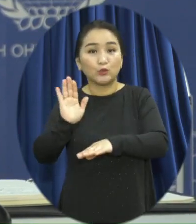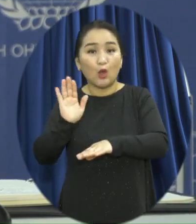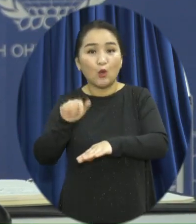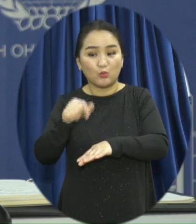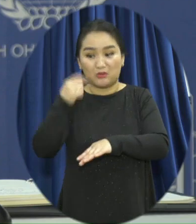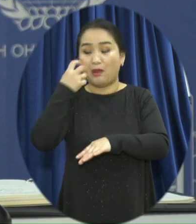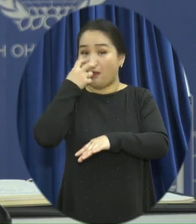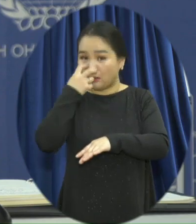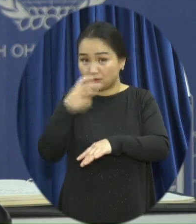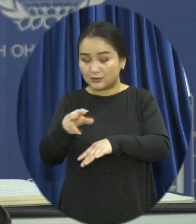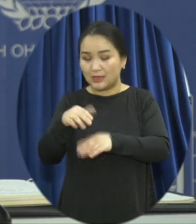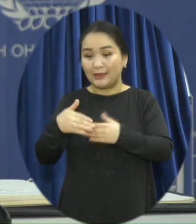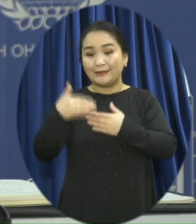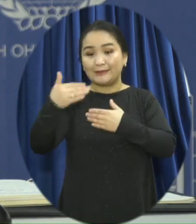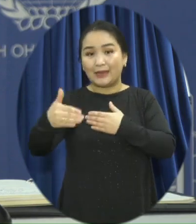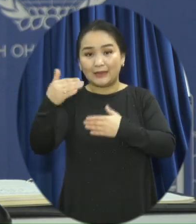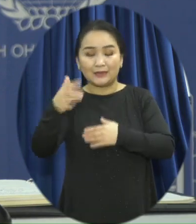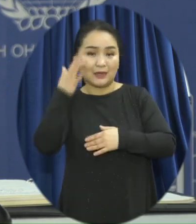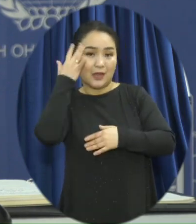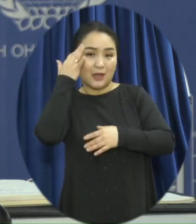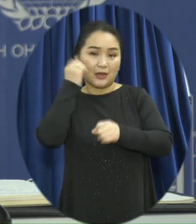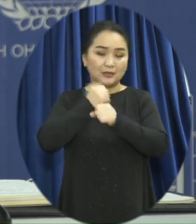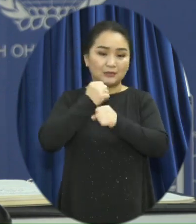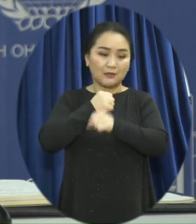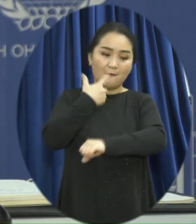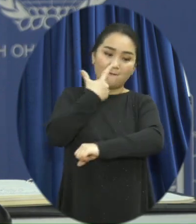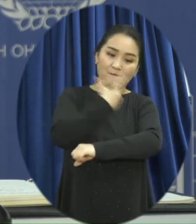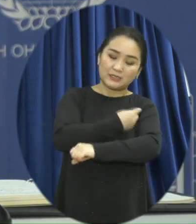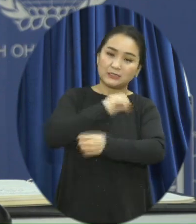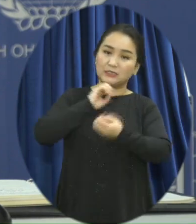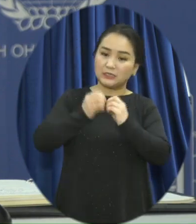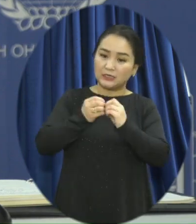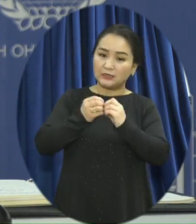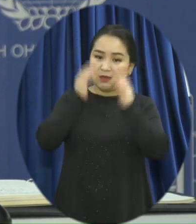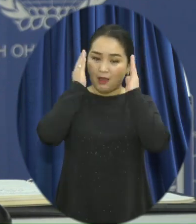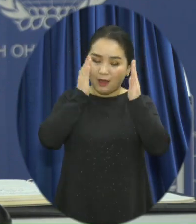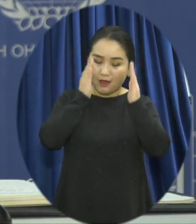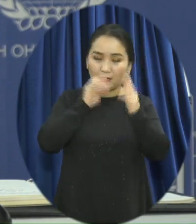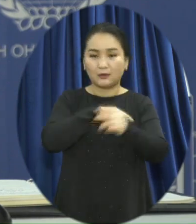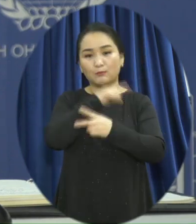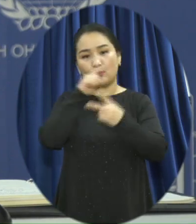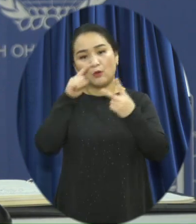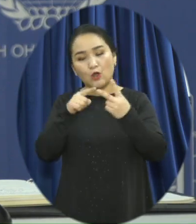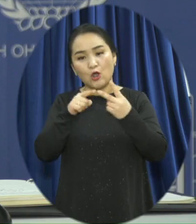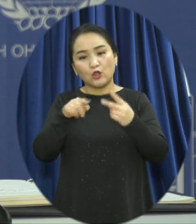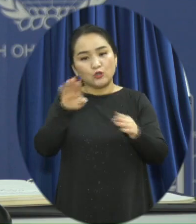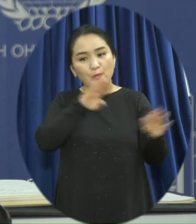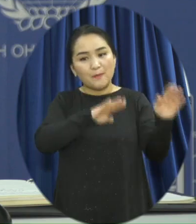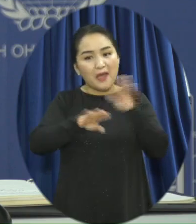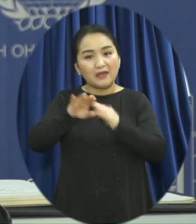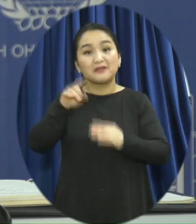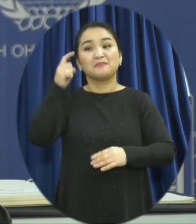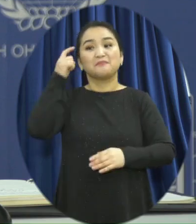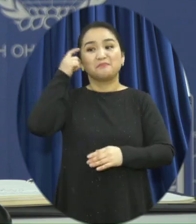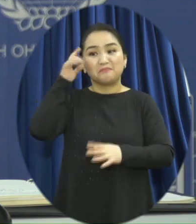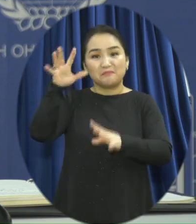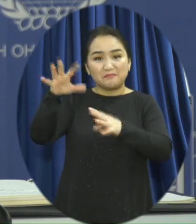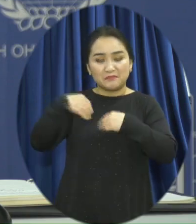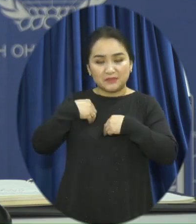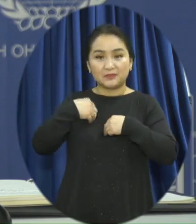арга хэмжээгээ төлөвлөх мөн одоо вакцин жуулах энэ ажил дээр анхаарах за ерөнхий байдлаа мэдэж авсан ийм арга хэмжээ